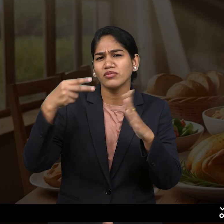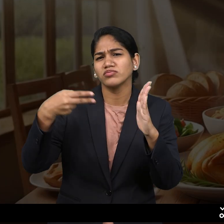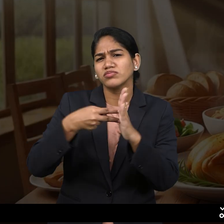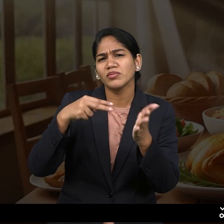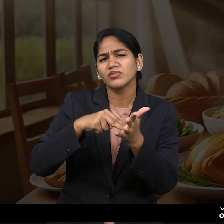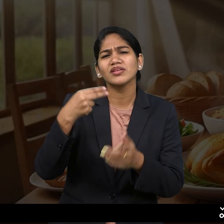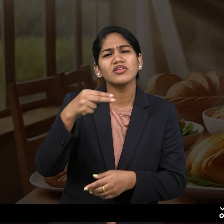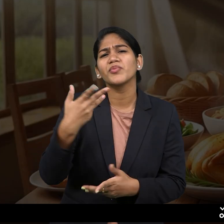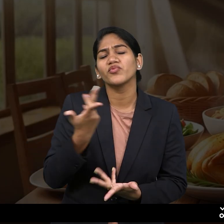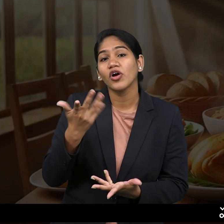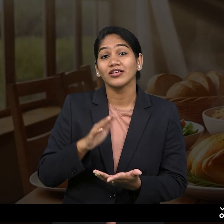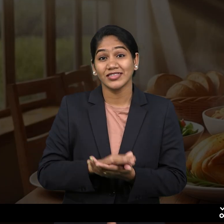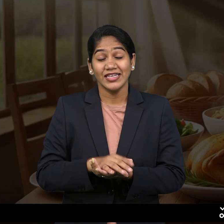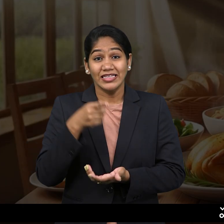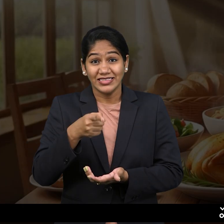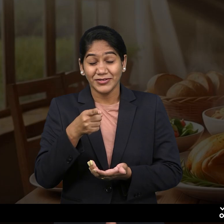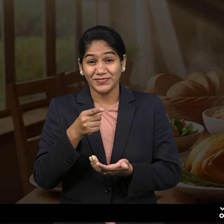పప్పు ధాన్యాలు.